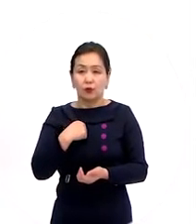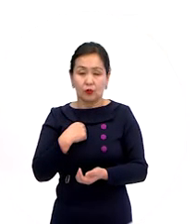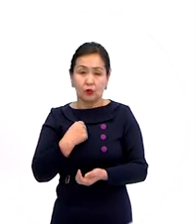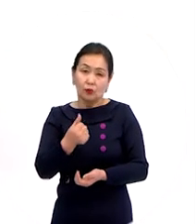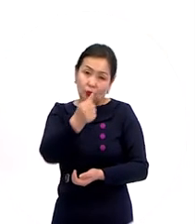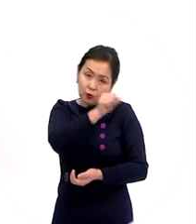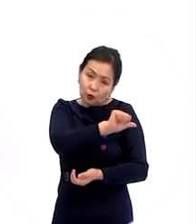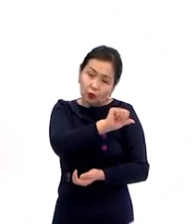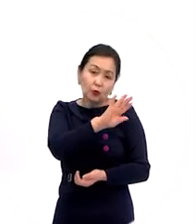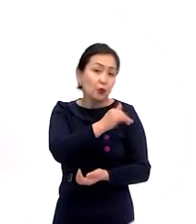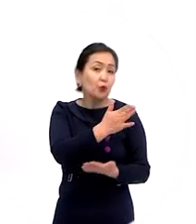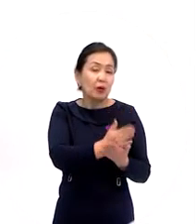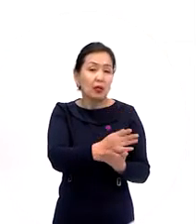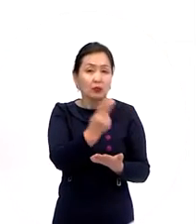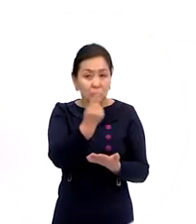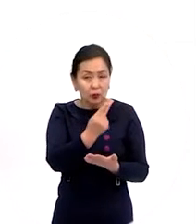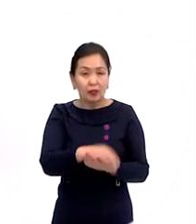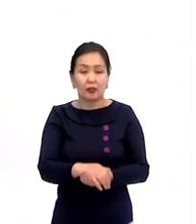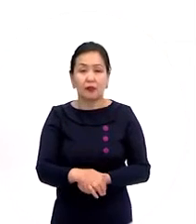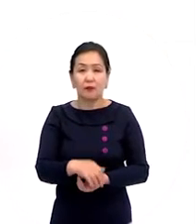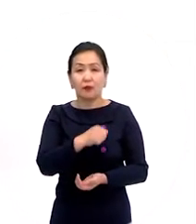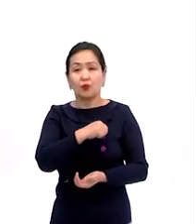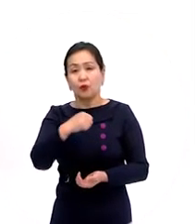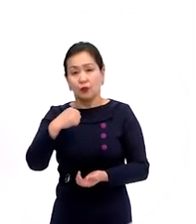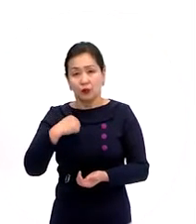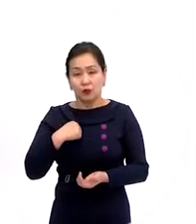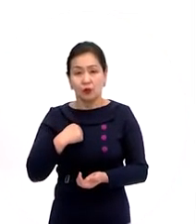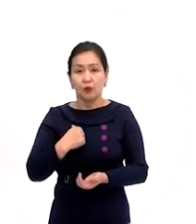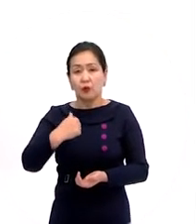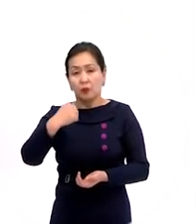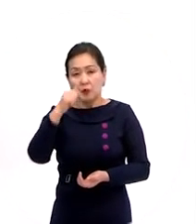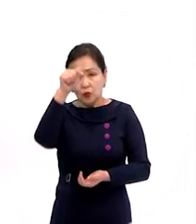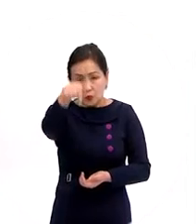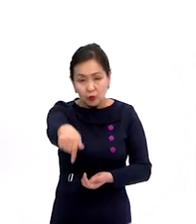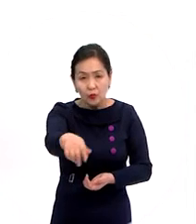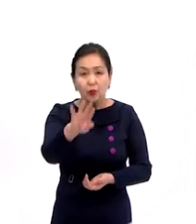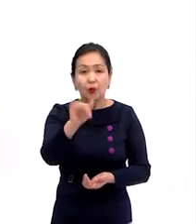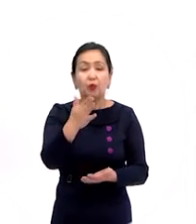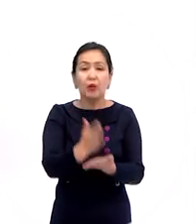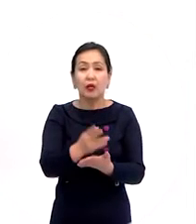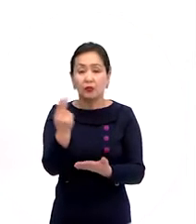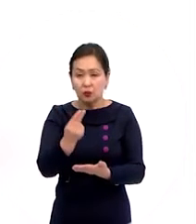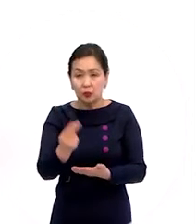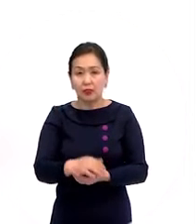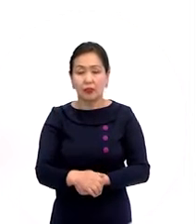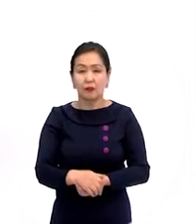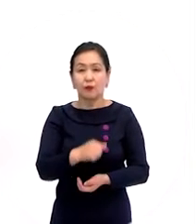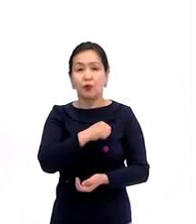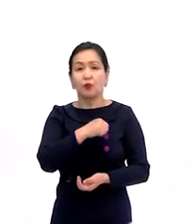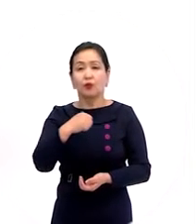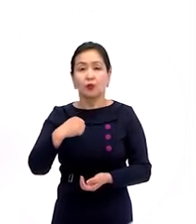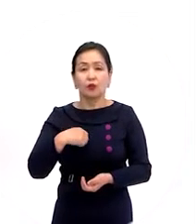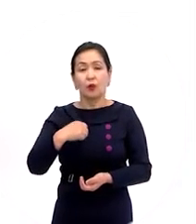Өөрийнхөө зүүн зүгт юу байгааг зураарай. Өөрийнхөө өмнө зүгт юу байгааг